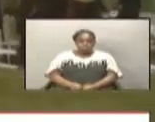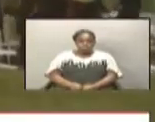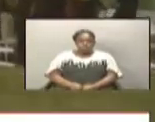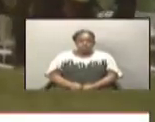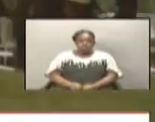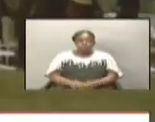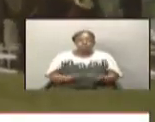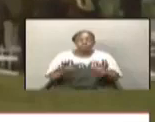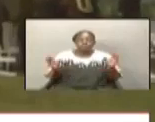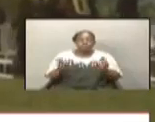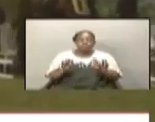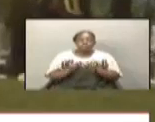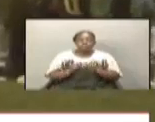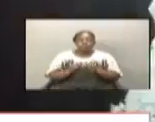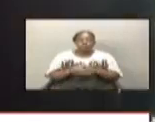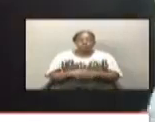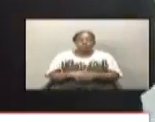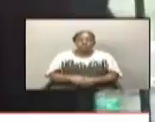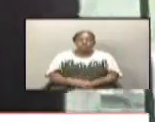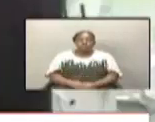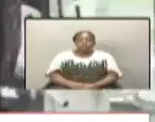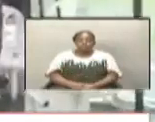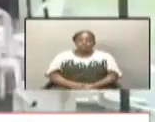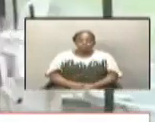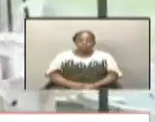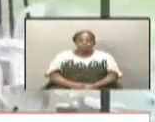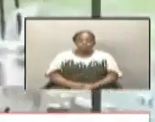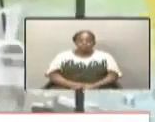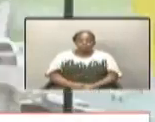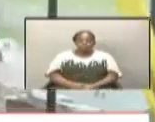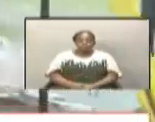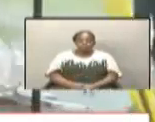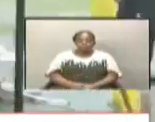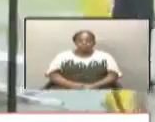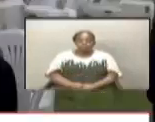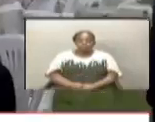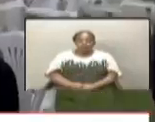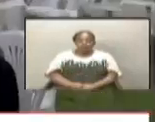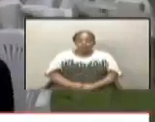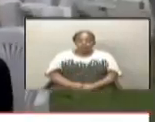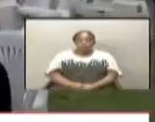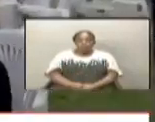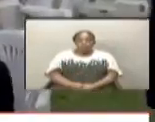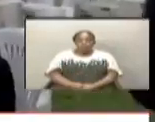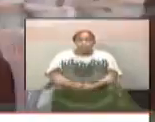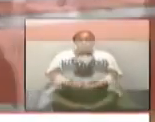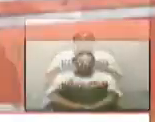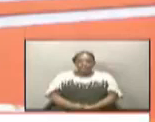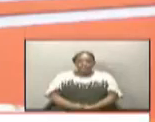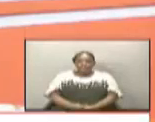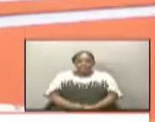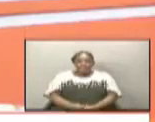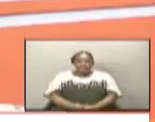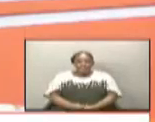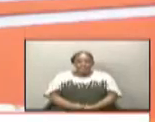Gilbert Muhanguzi na Robert Kule bakusakide guli erino Lwabukedde TV.